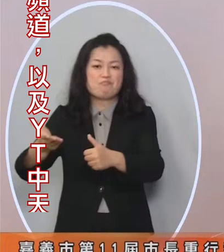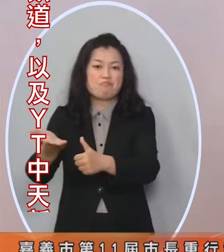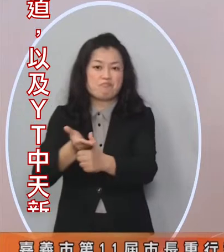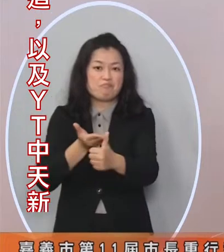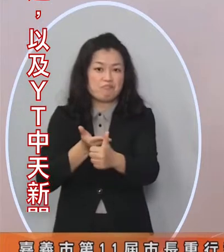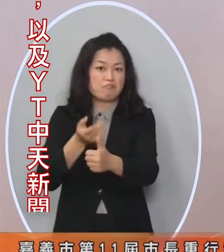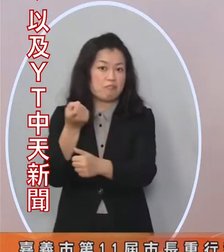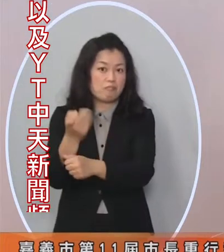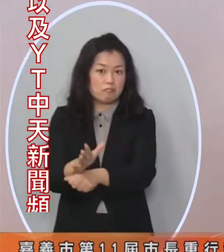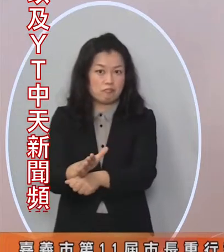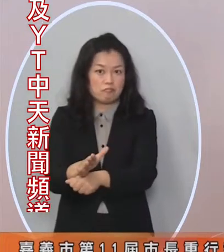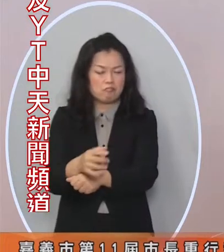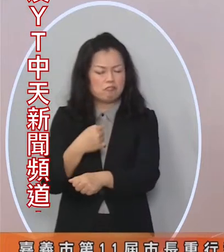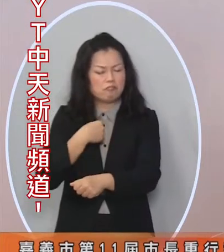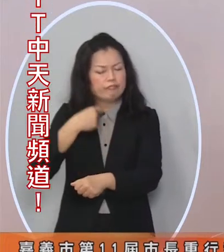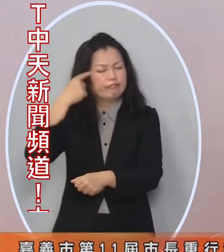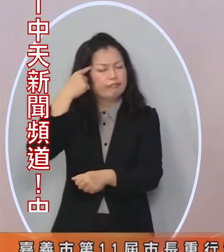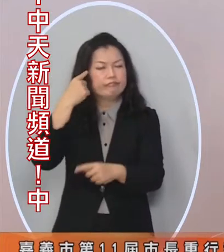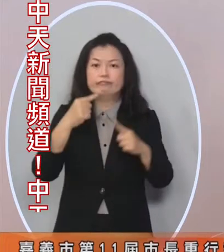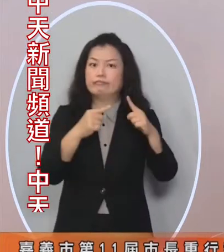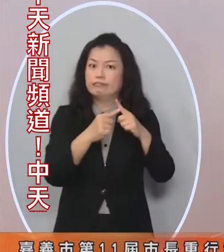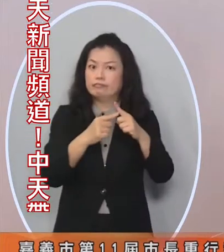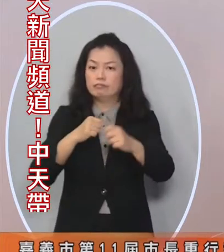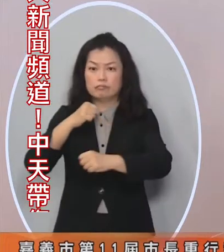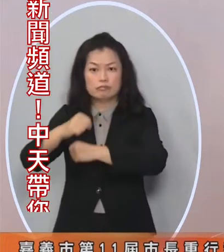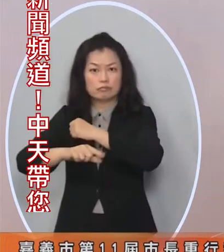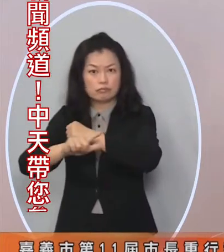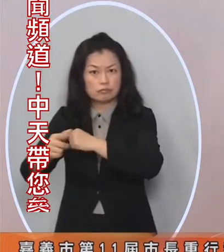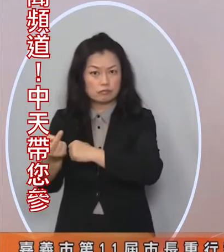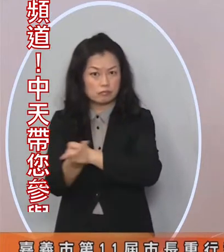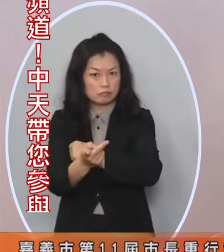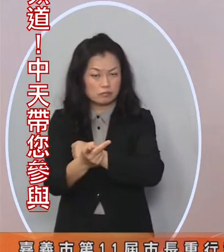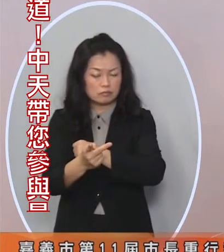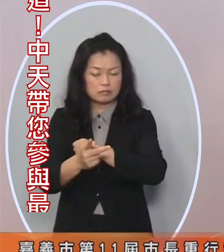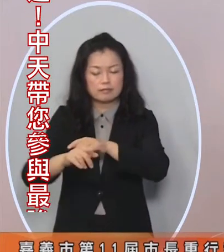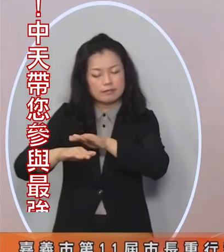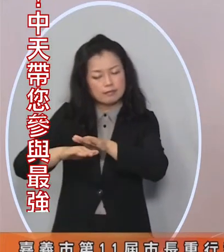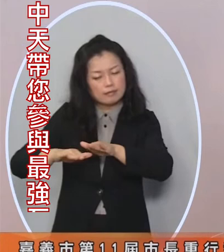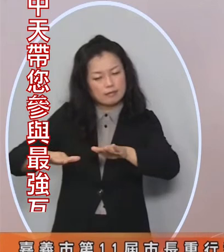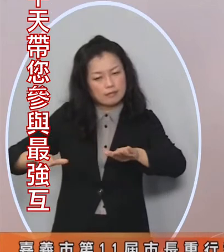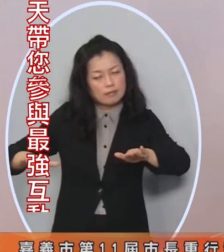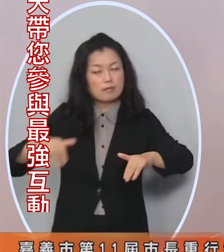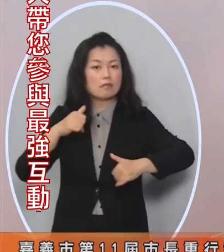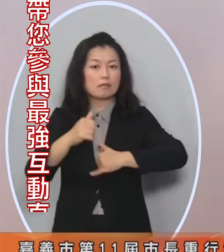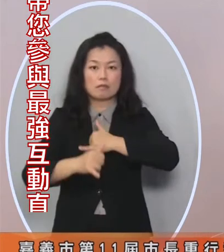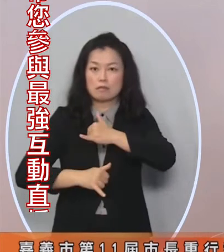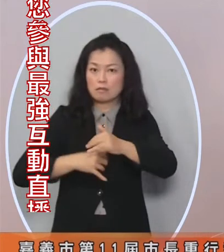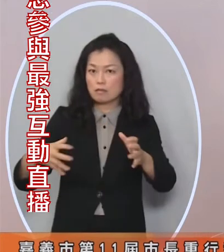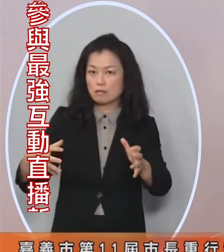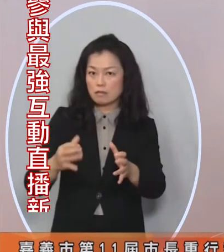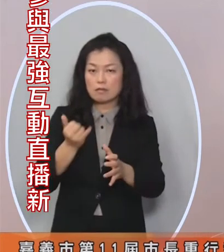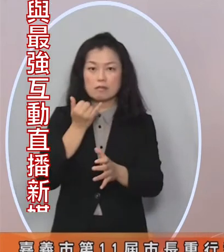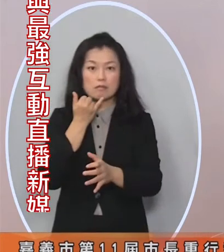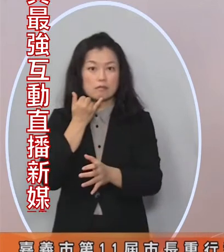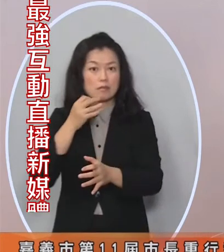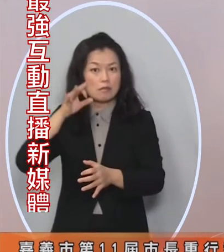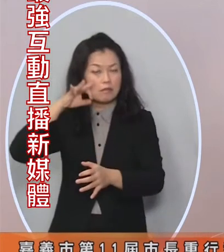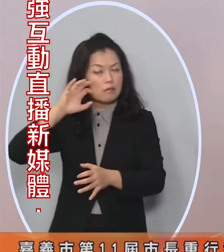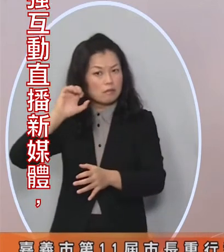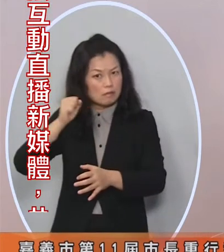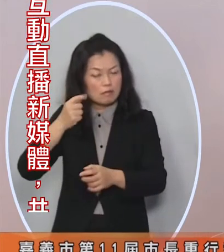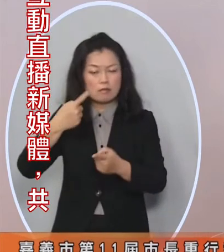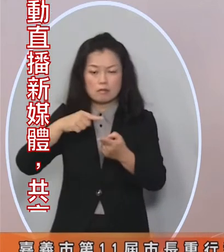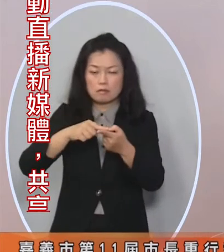得人跟动物我们都是可以和平共处的，嘉义为什么不能成为对动物的友善城